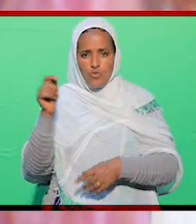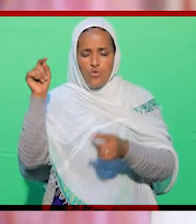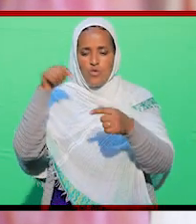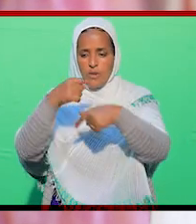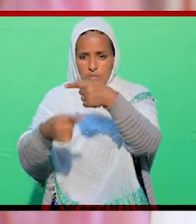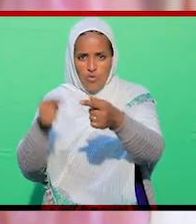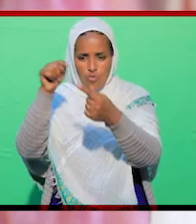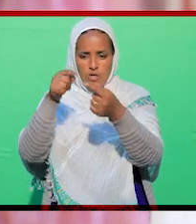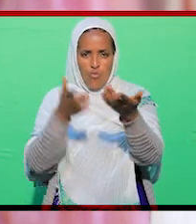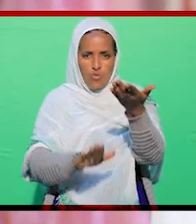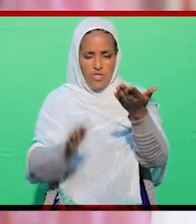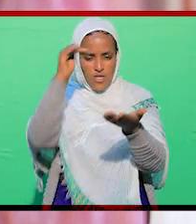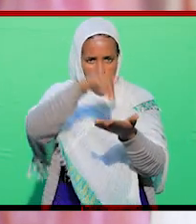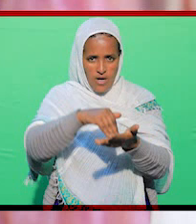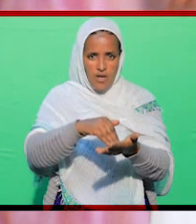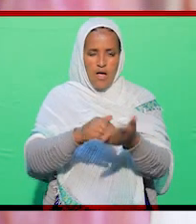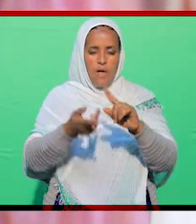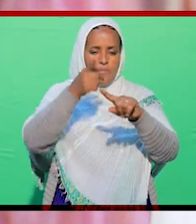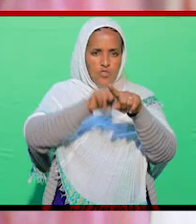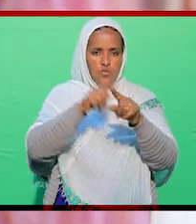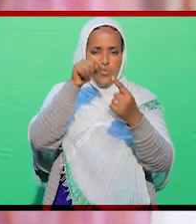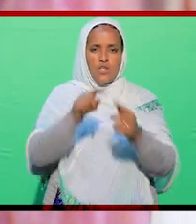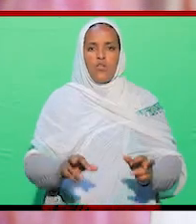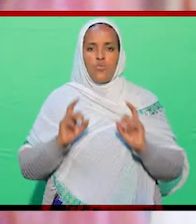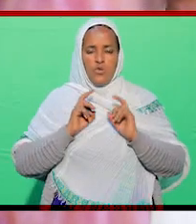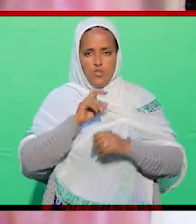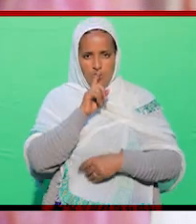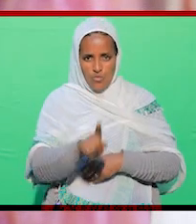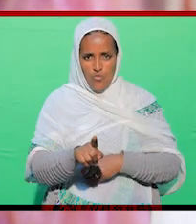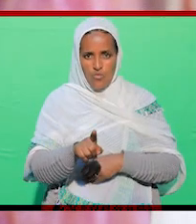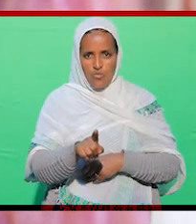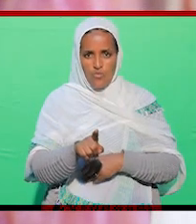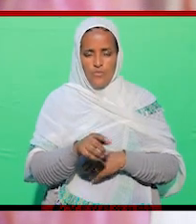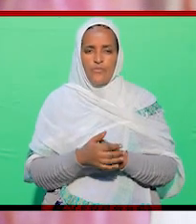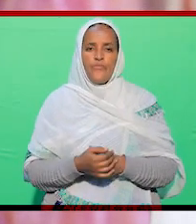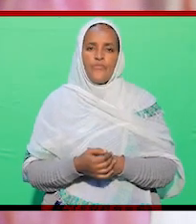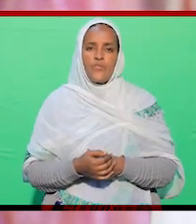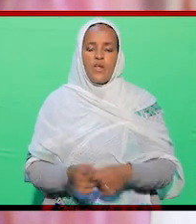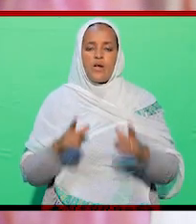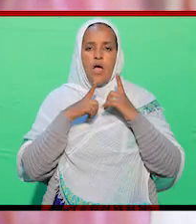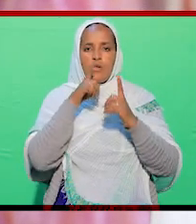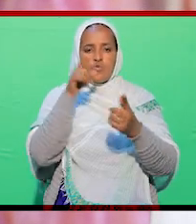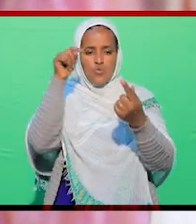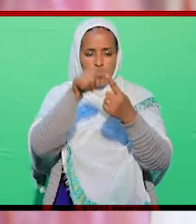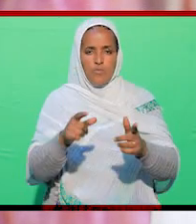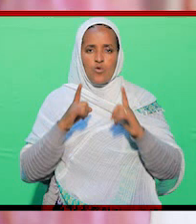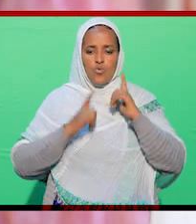እንግዲህ የመጣ ነው ካለመኖር ነው፣ የምንሄደው ወደ ሞት ነው፣ እንደገና ዳግመኛ የምንመለሰው ደግሞ ወደ ህይወት ነው።